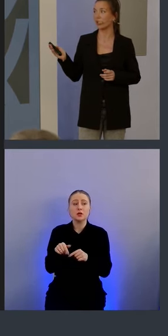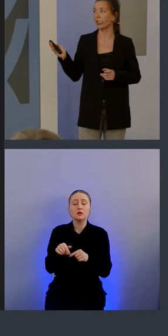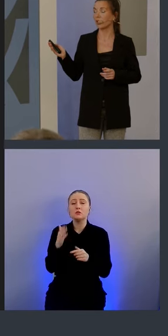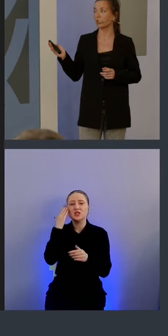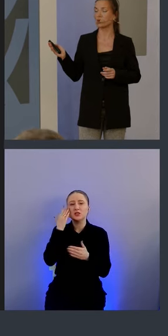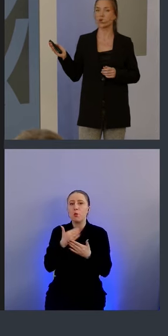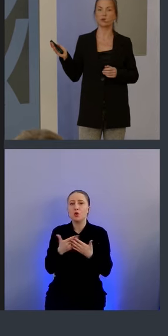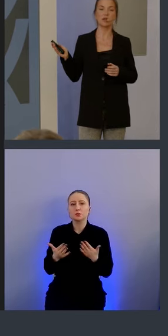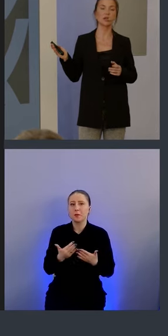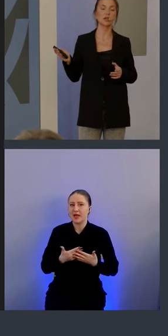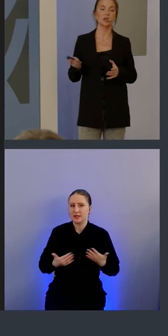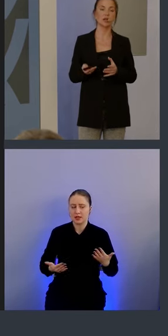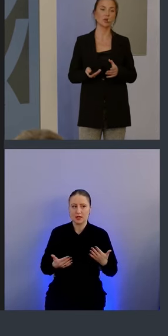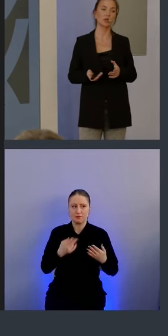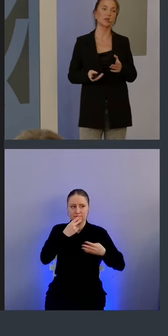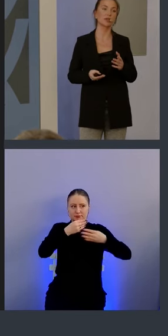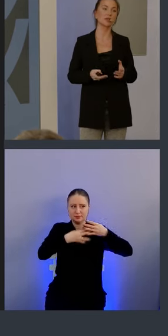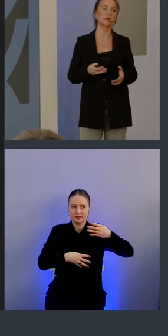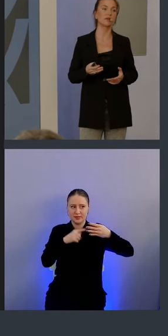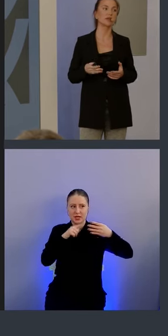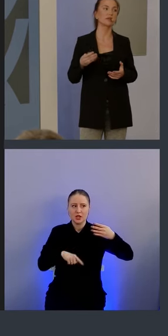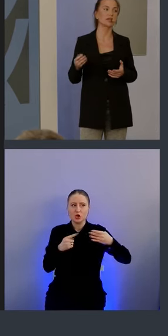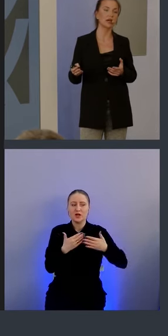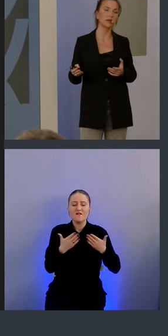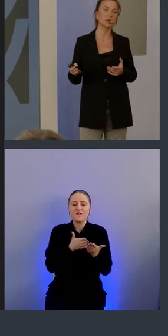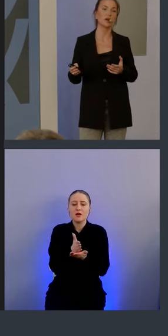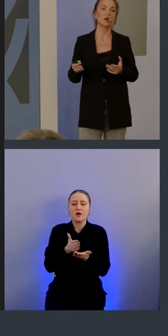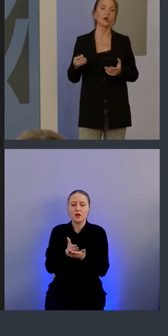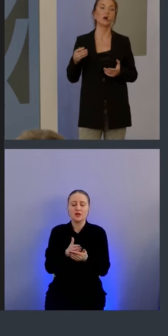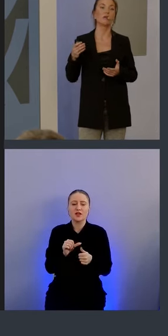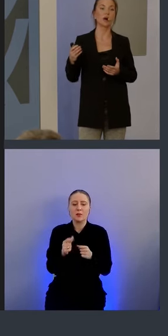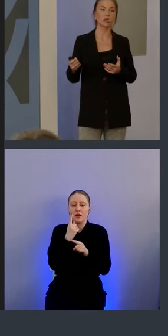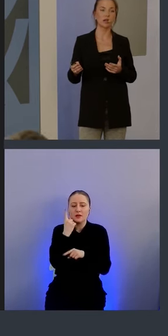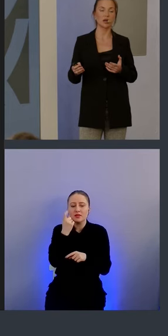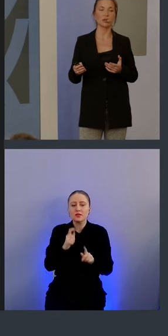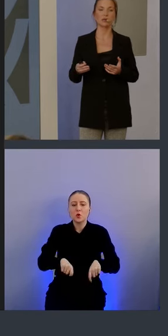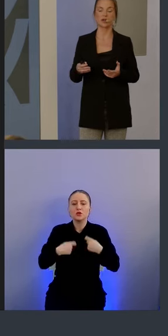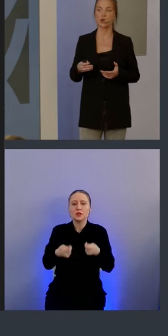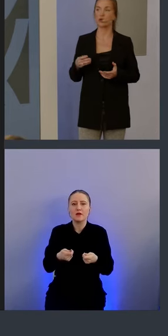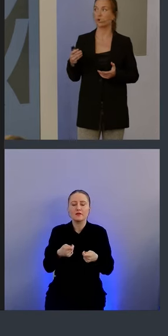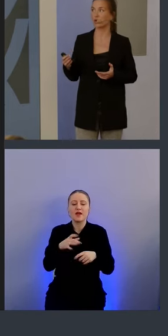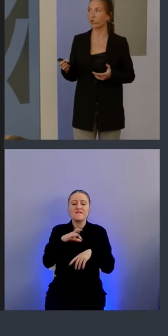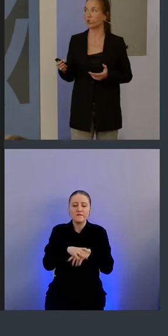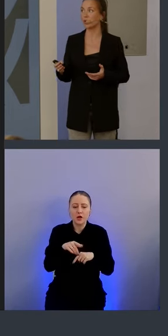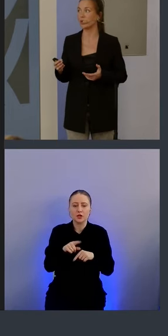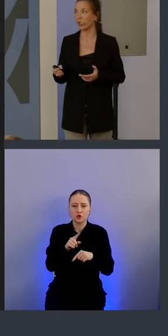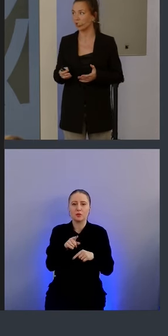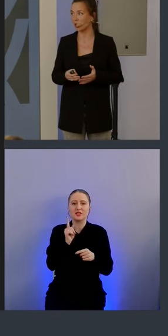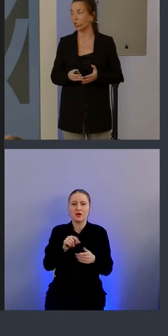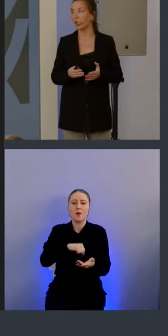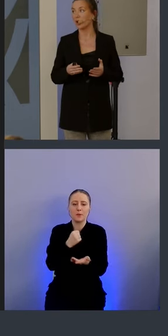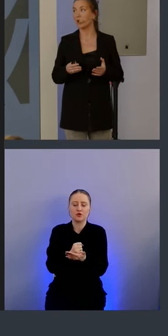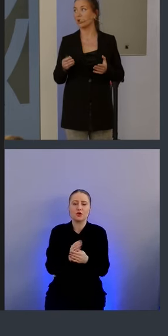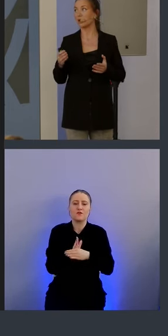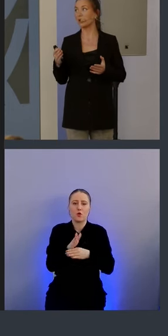способами. Ну, тут даже, наверное, не несколько способов, а несколько вариантов доставки фактора, подтверждающего вход при